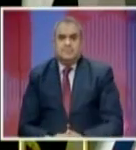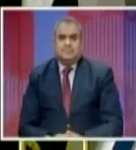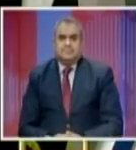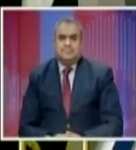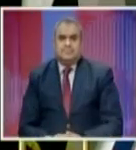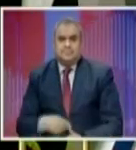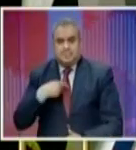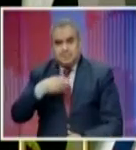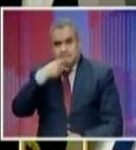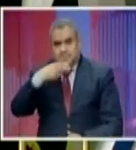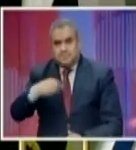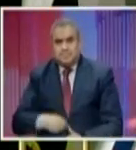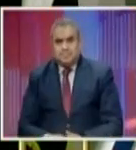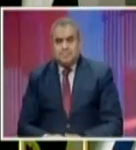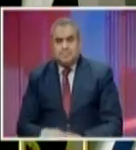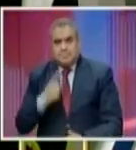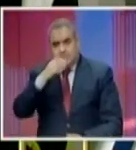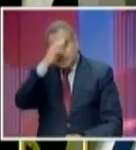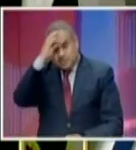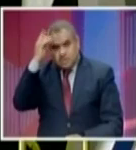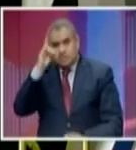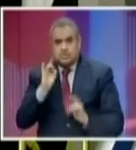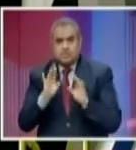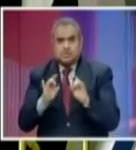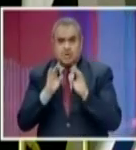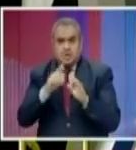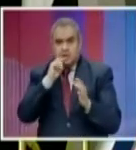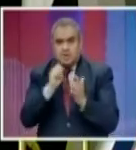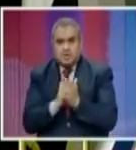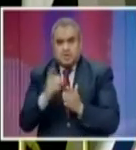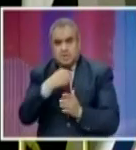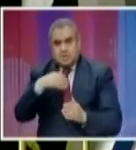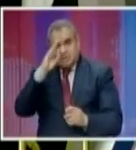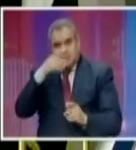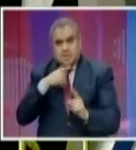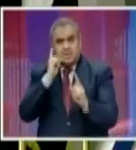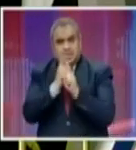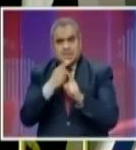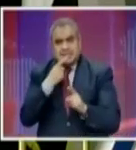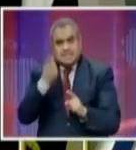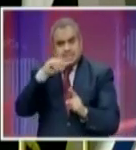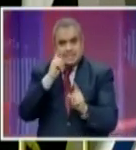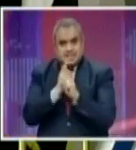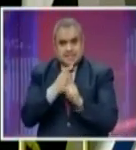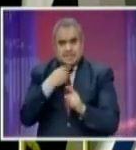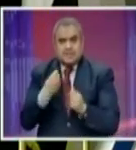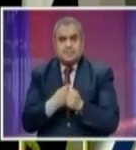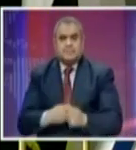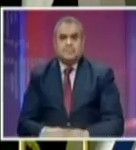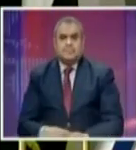وأنا عايز أقول أنا إن شاء الله أقابل حضرتك يا سيد الرئيس تاني، وأصور مع